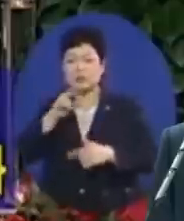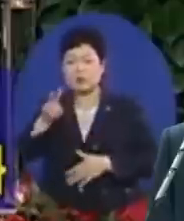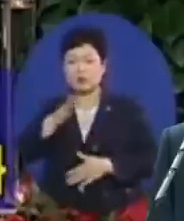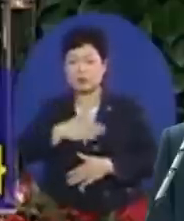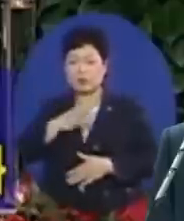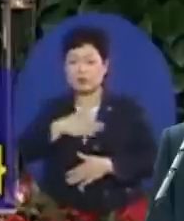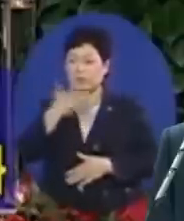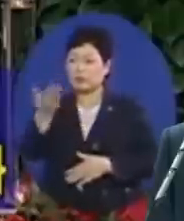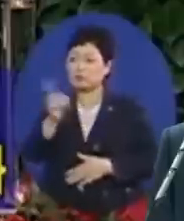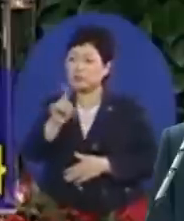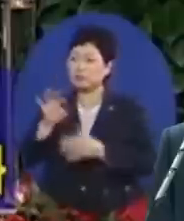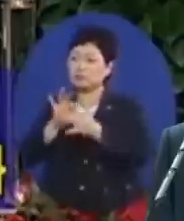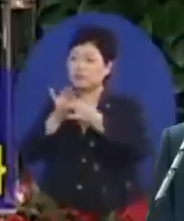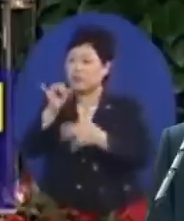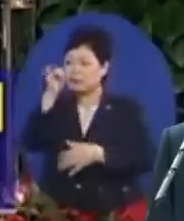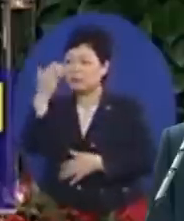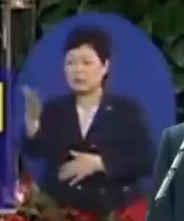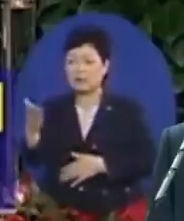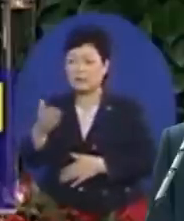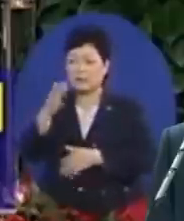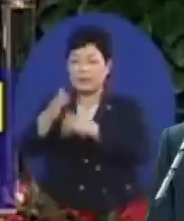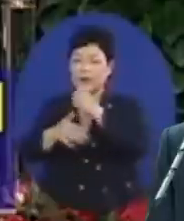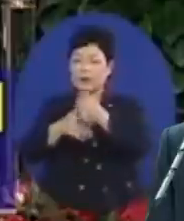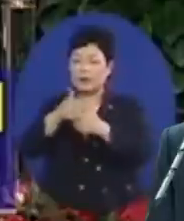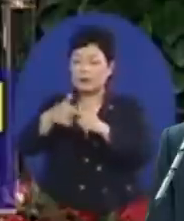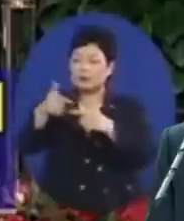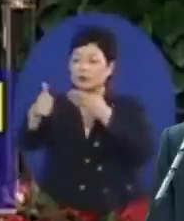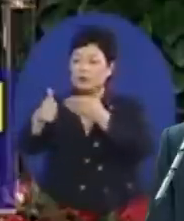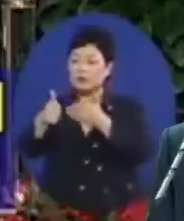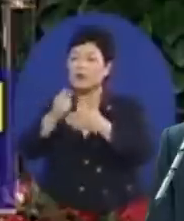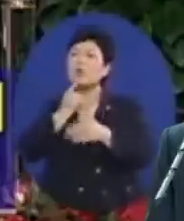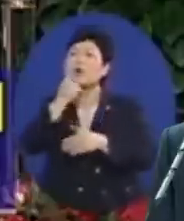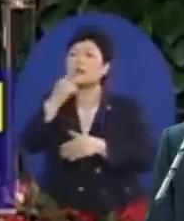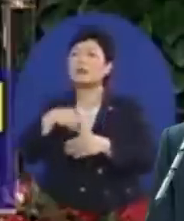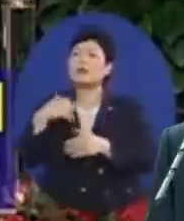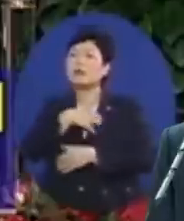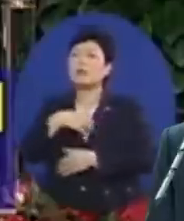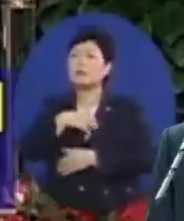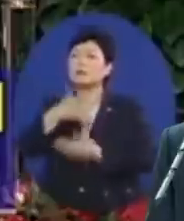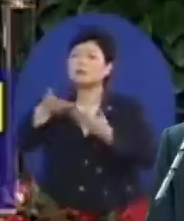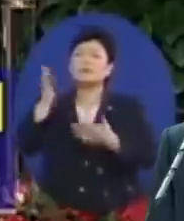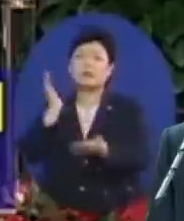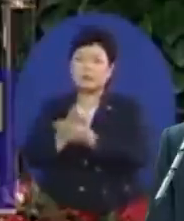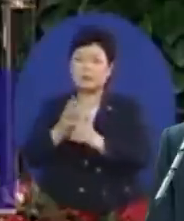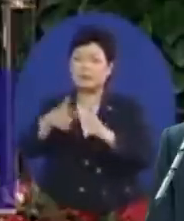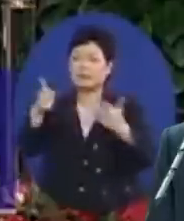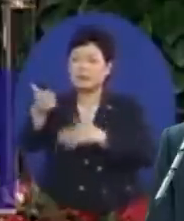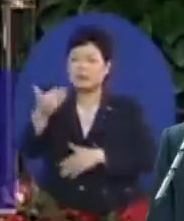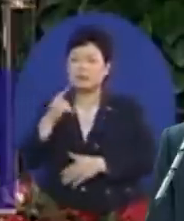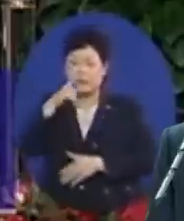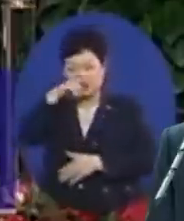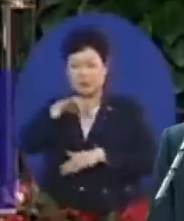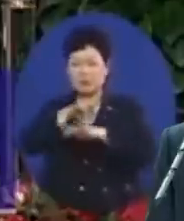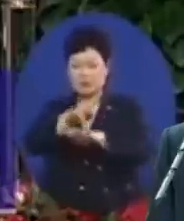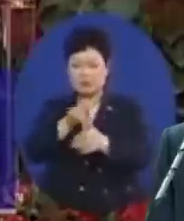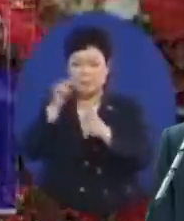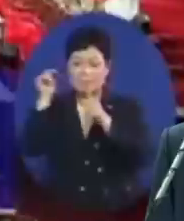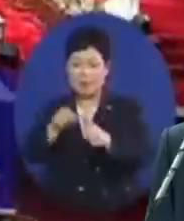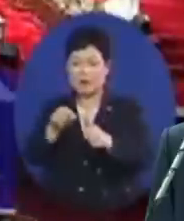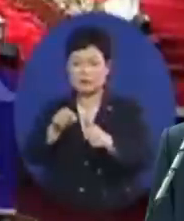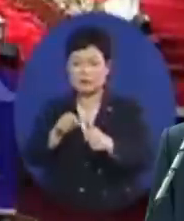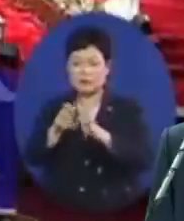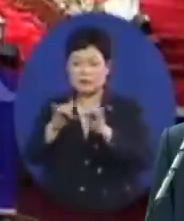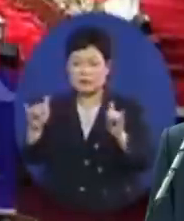무슨 상관이 있나이까? 당신께 구하노니 나를 괴롭게 하지 마옵소서하니, 이는 예수께서 이미 더러운 귀신을 명하사